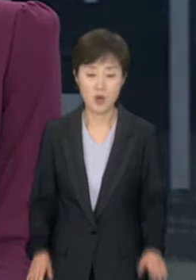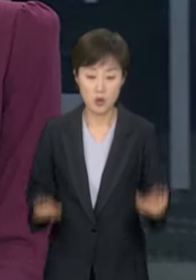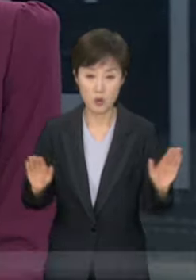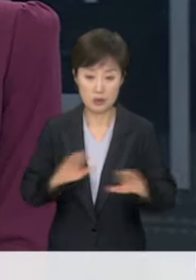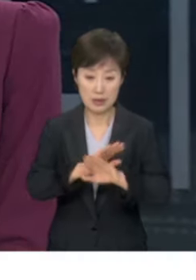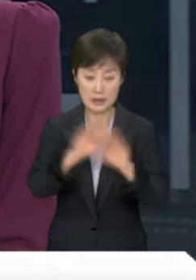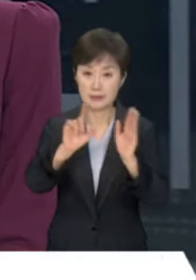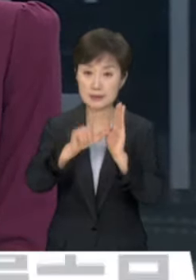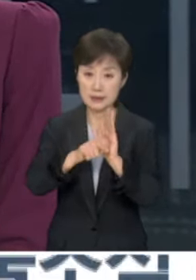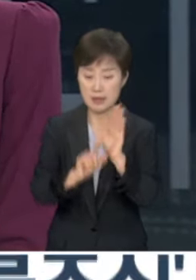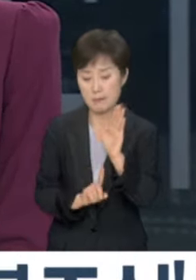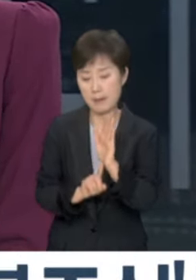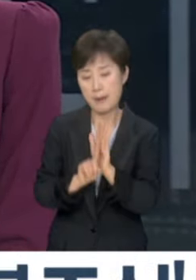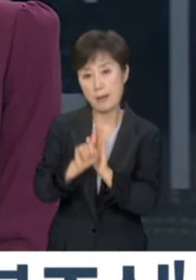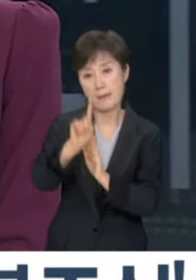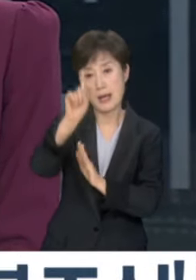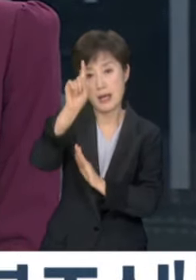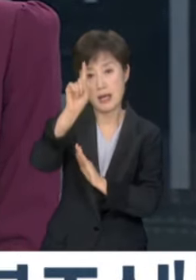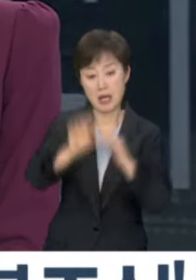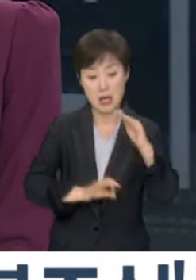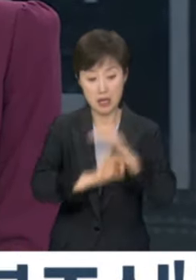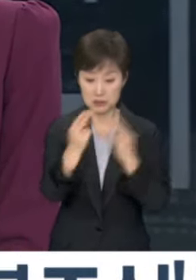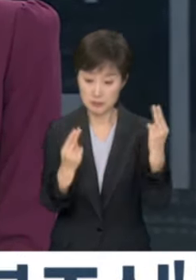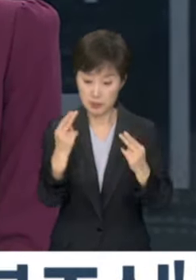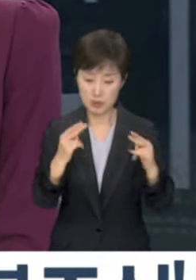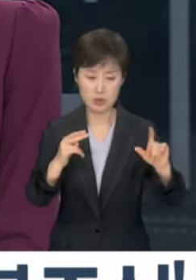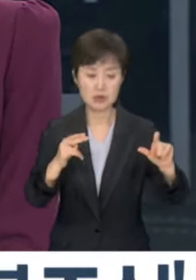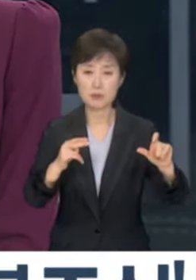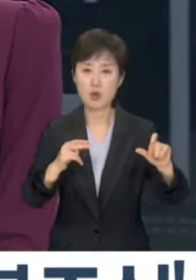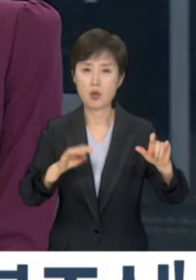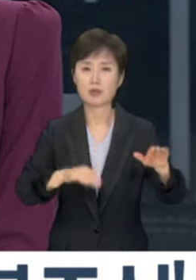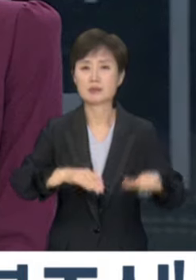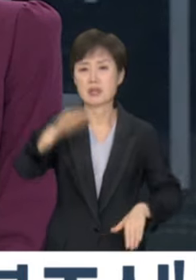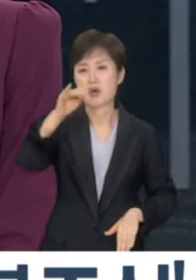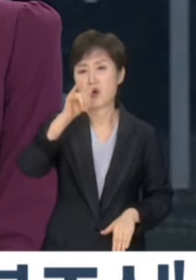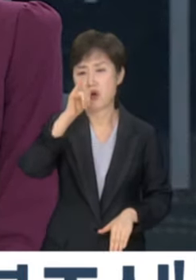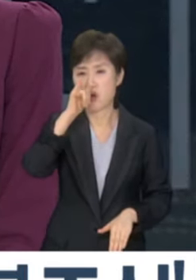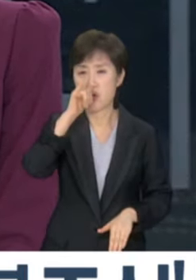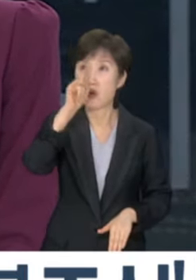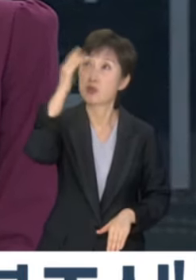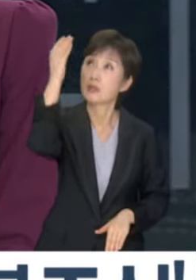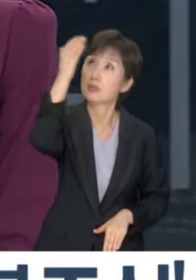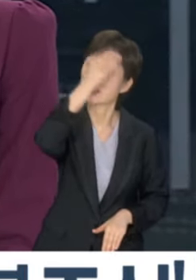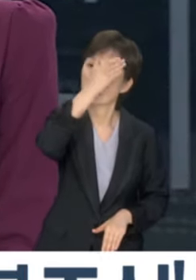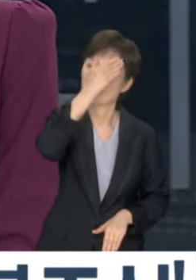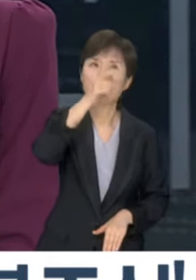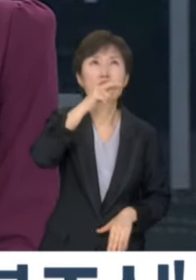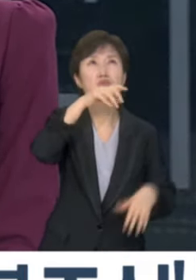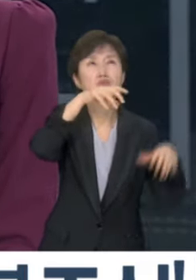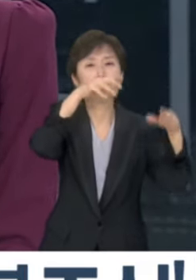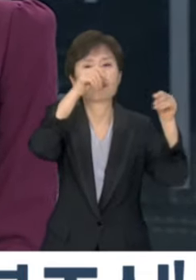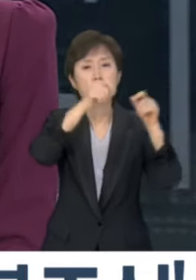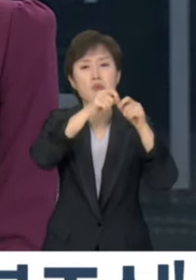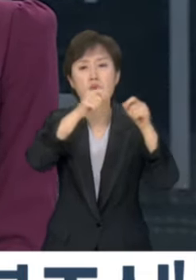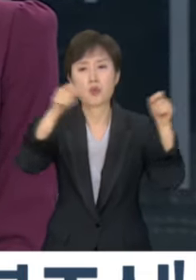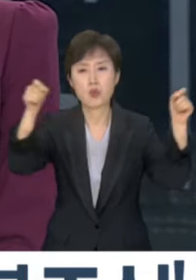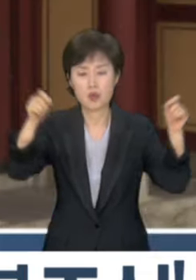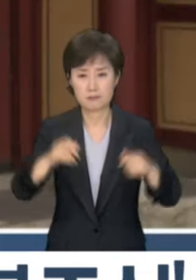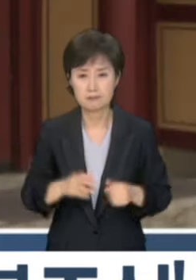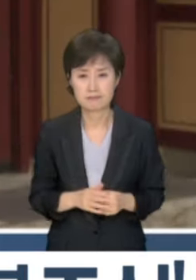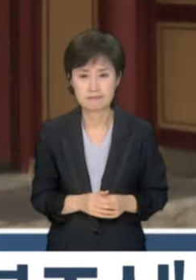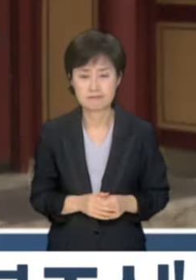네, 오늘 낮 동안 기온이 크게 오르면서 일교차가 15도 안팎까지 벌어지겠습니다. 맑은 날씨 속 대기는 메말라가고 있는데요. 자세한 날씨